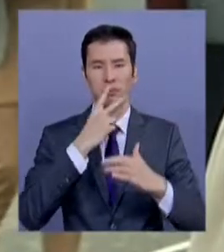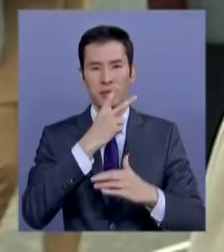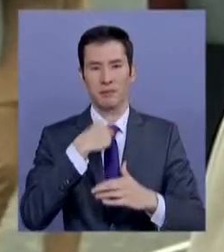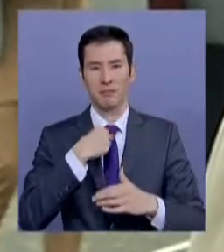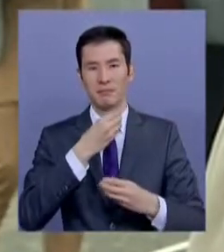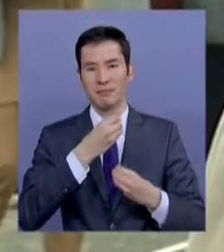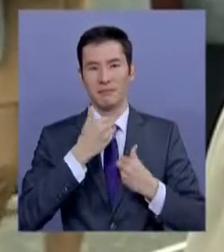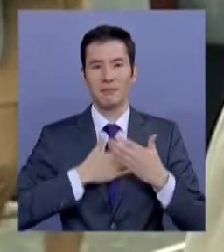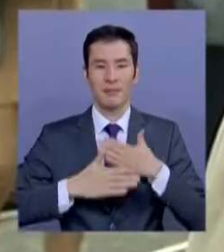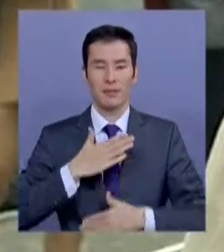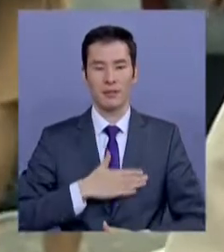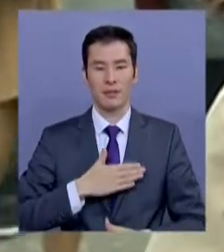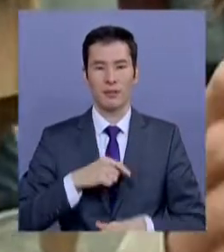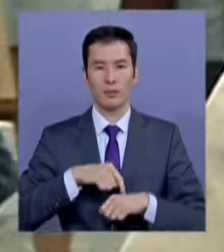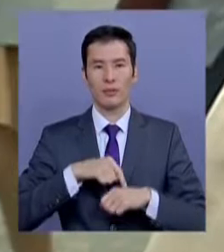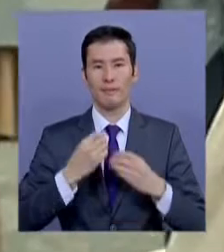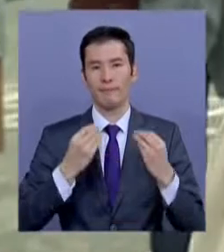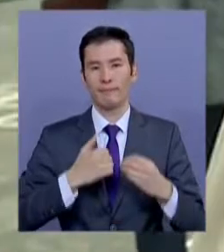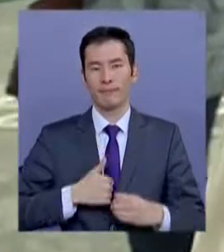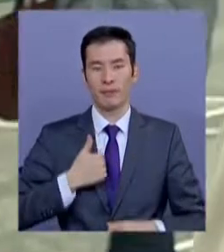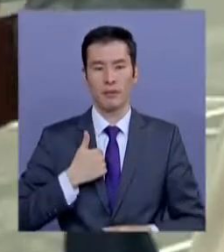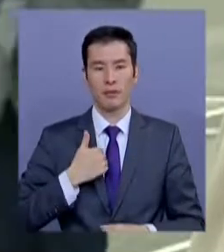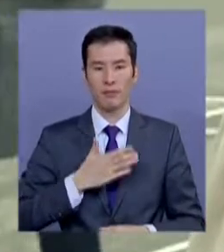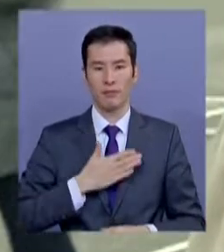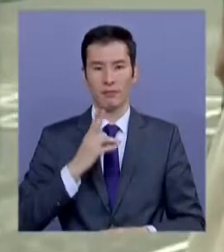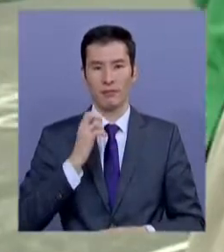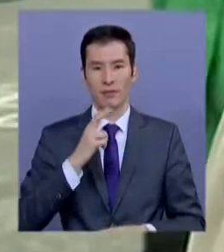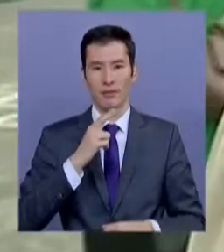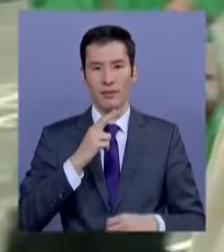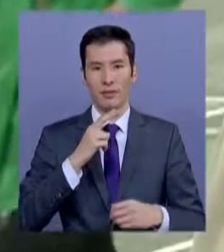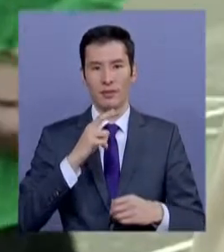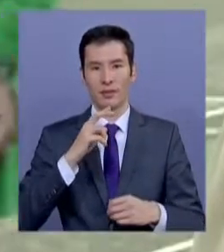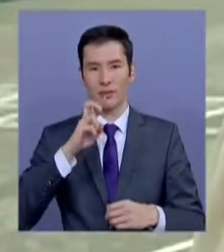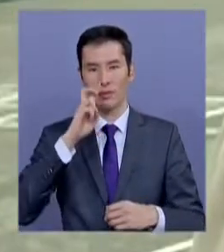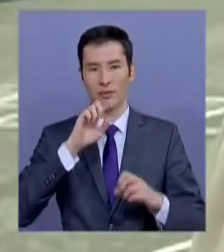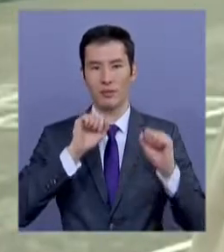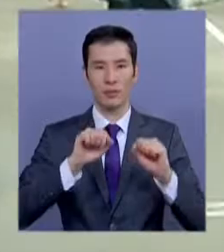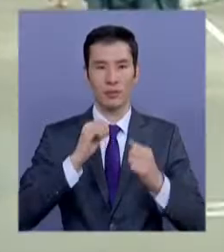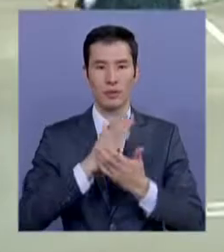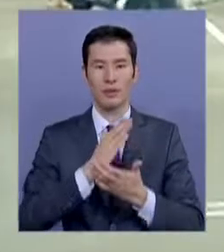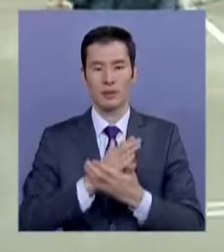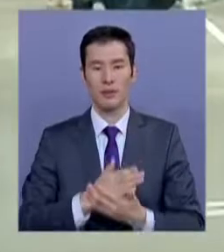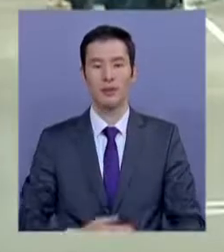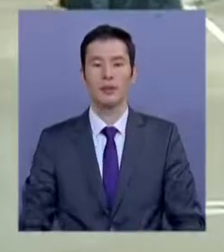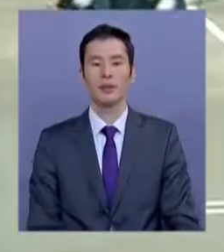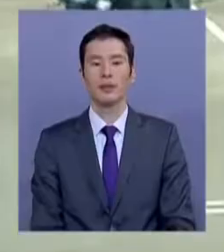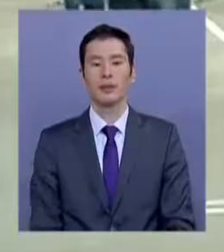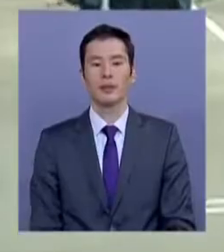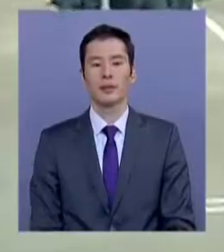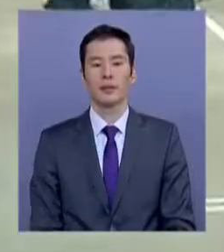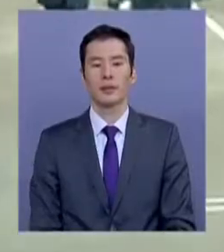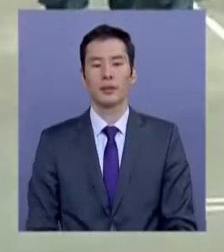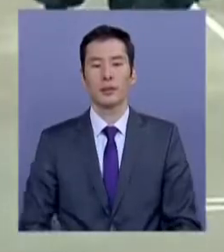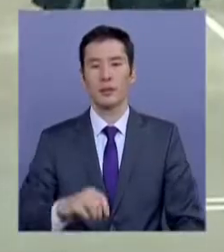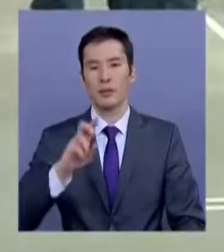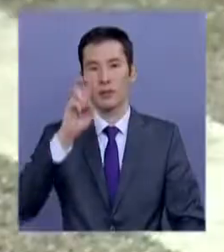риза болдым. Осындай біздің қорғайтын азаматтарымыз бар екен. Отан